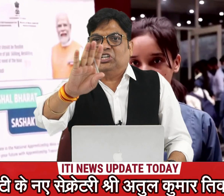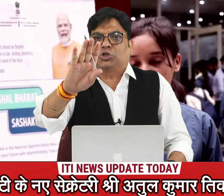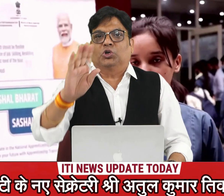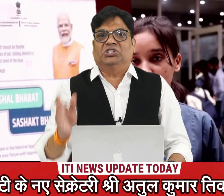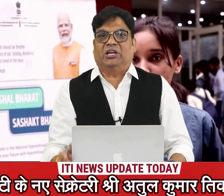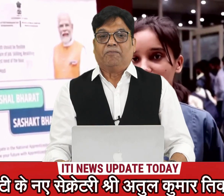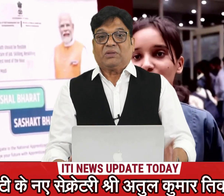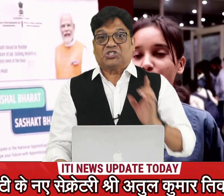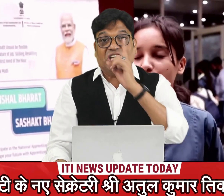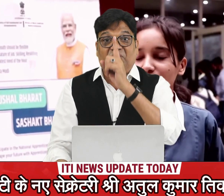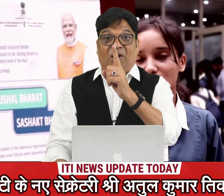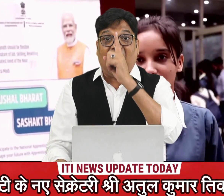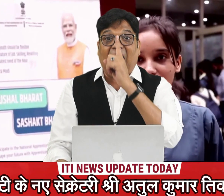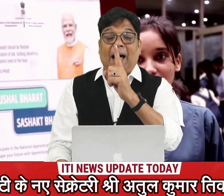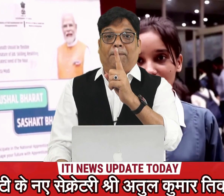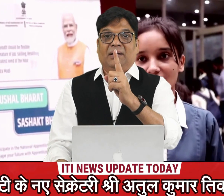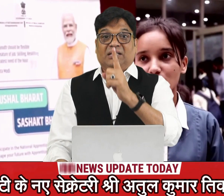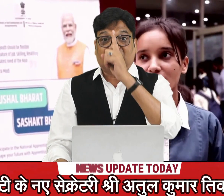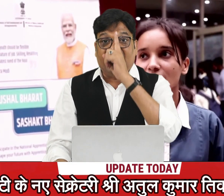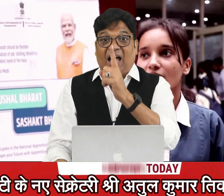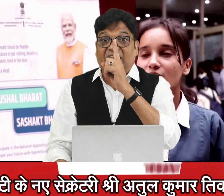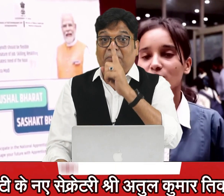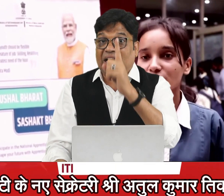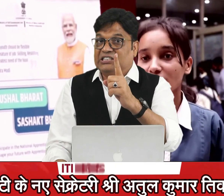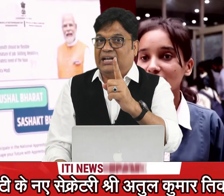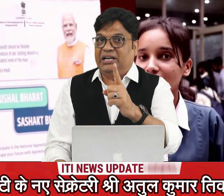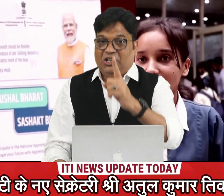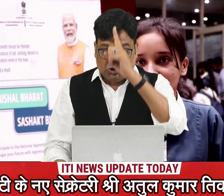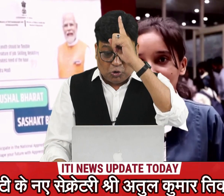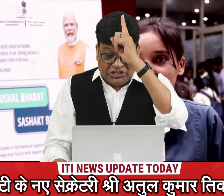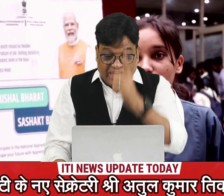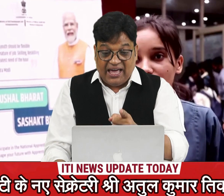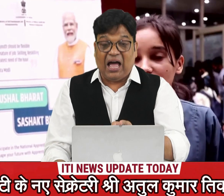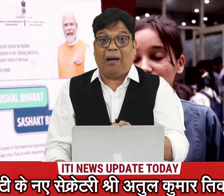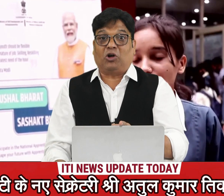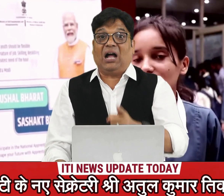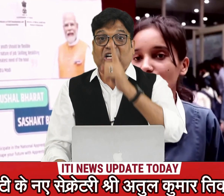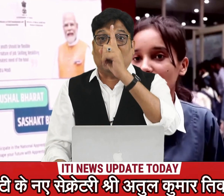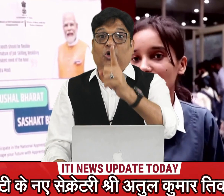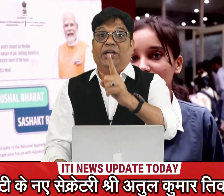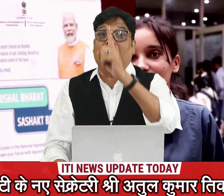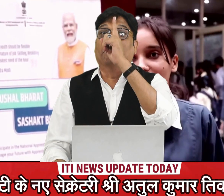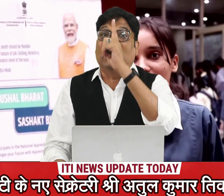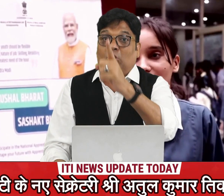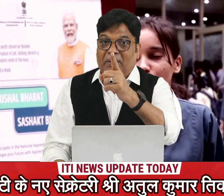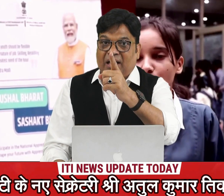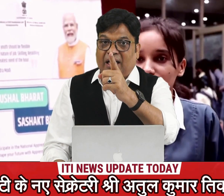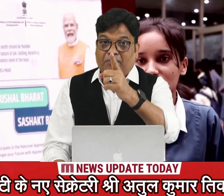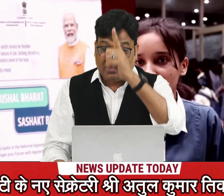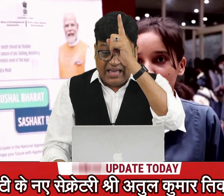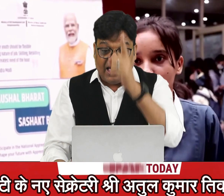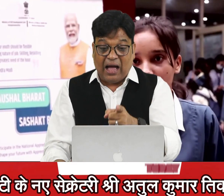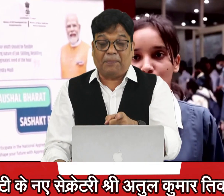सारी चीजें छोड़ दीजिए, सिर्फ आप तैयारी में लग जाइए, क्योंकि ये आपका करो या मरो में